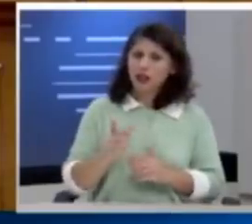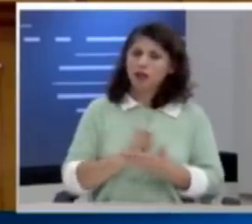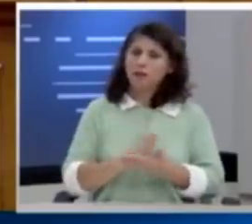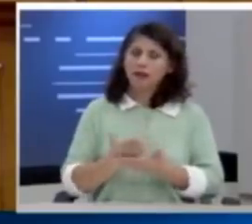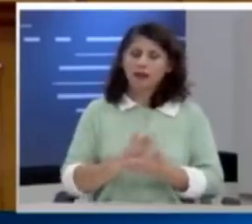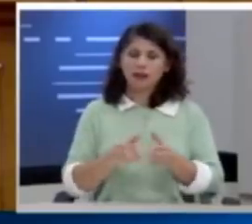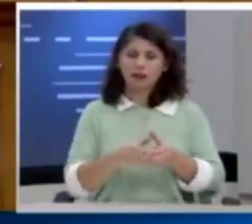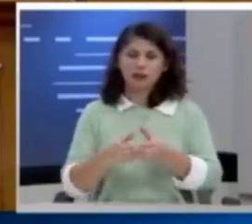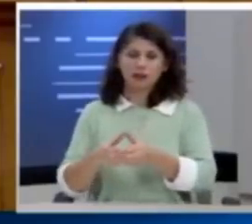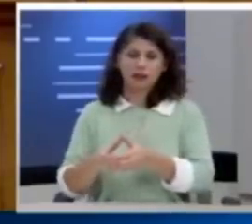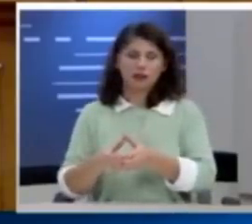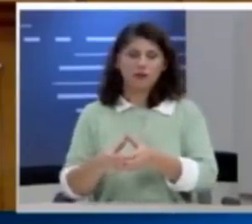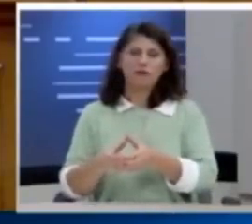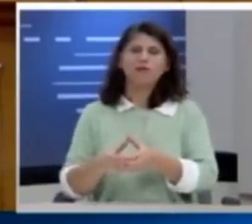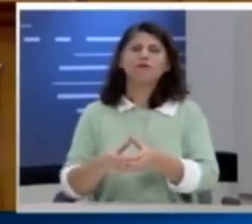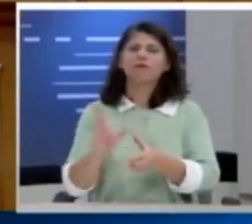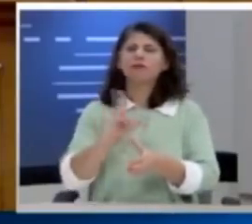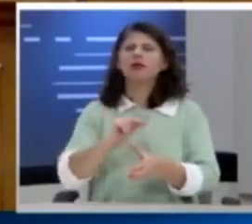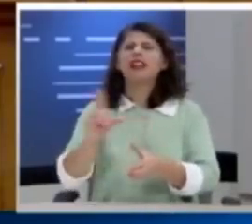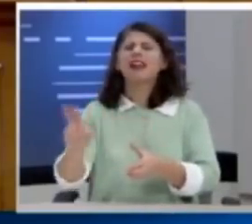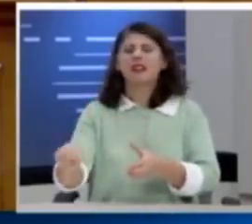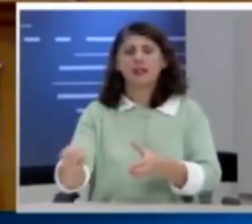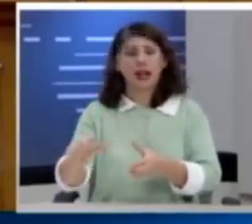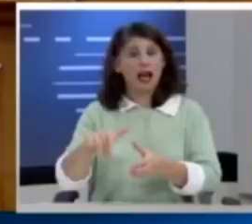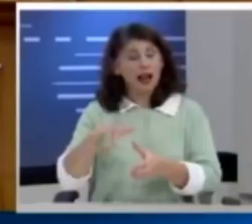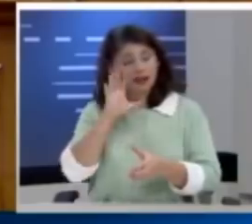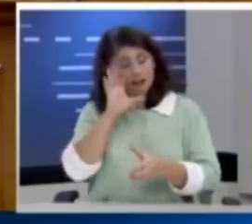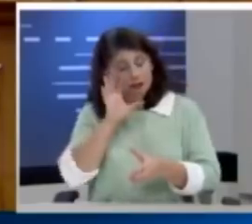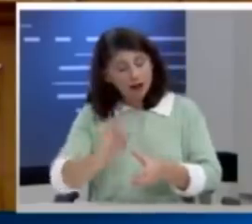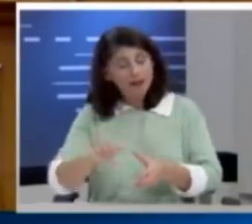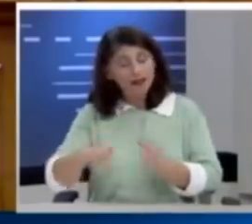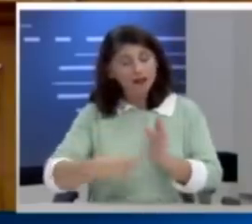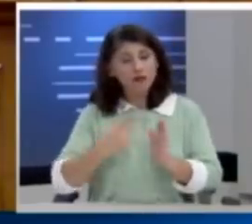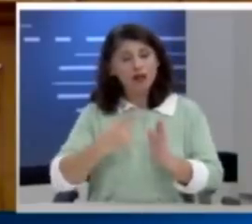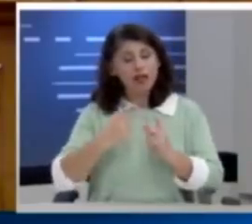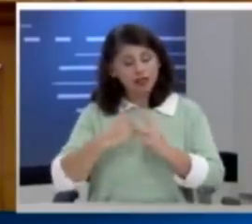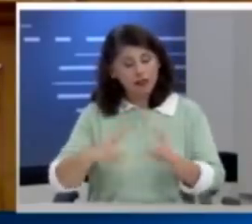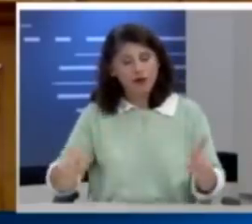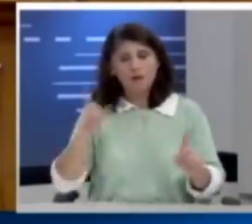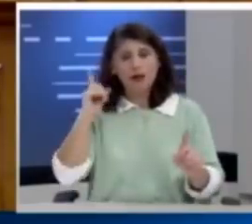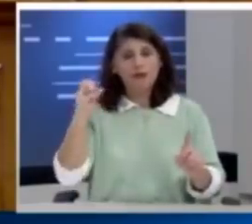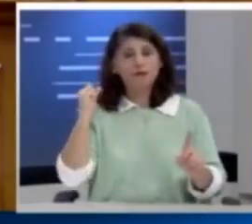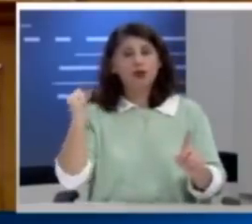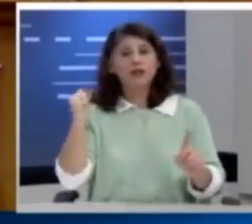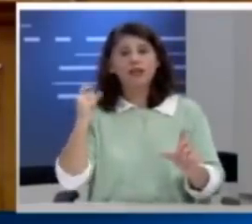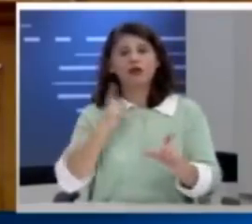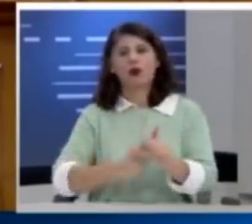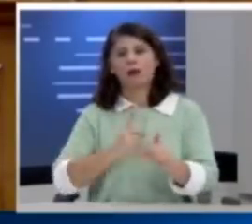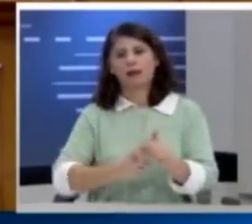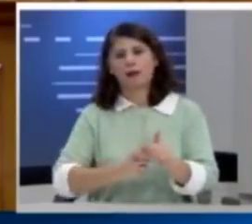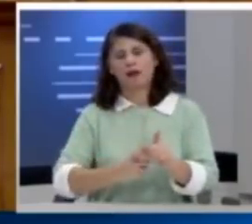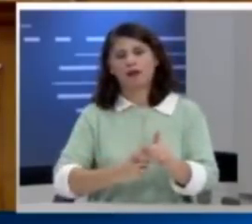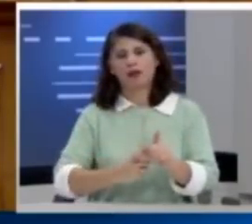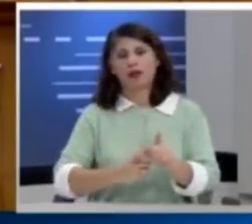ανάμεσα σε κόμματα ίδιας σκοπής, αλλά να κάνει την πραγματική αυτή τη φορά διαφορά με ένα πιο δυνατό